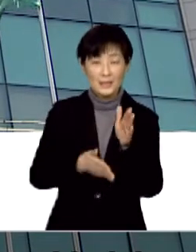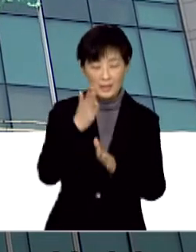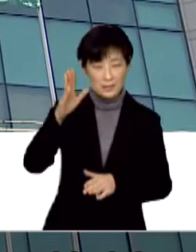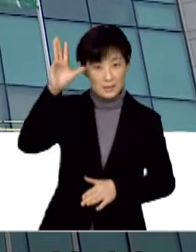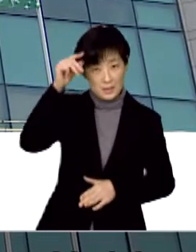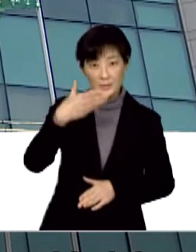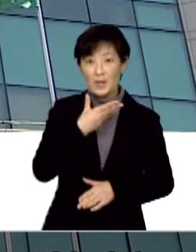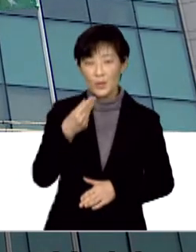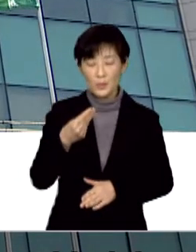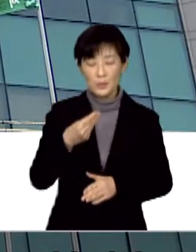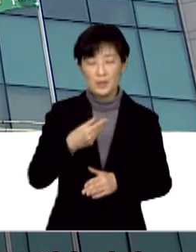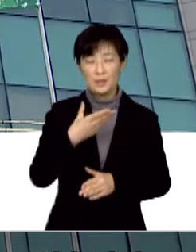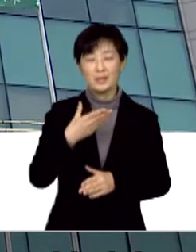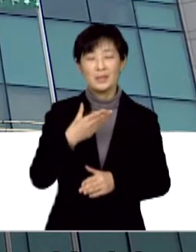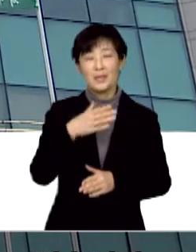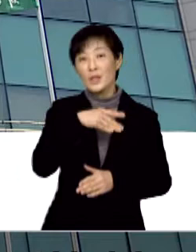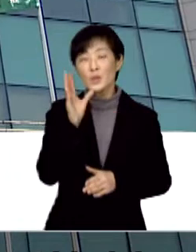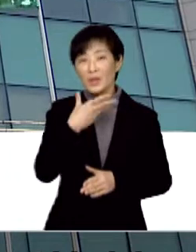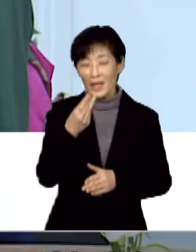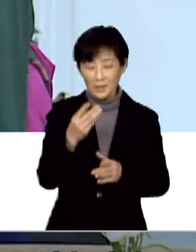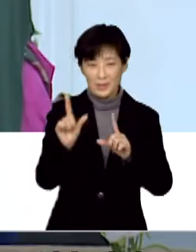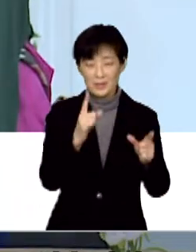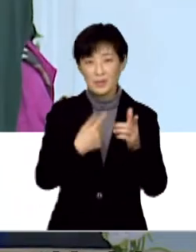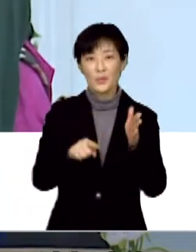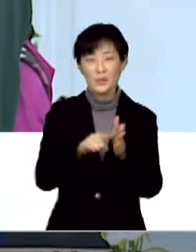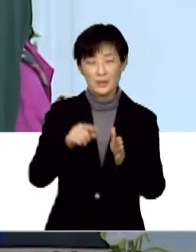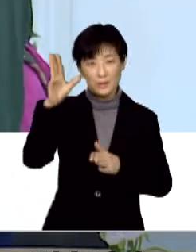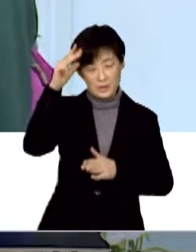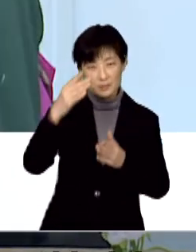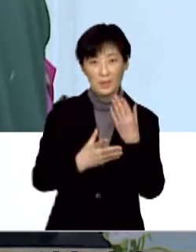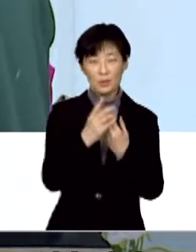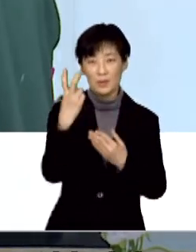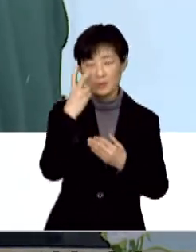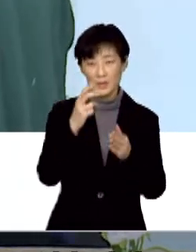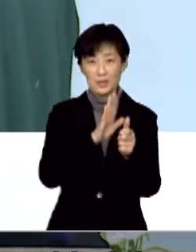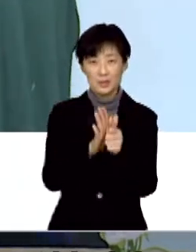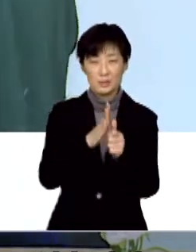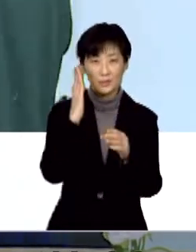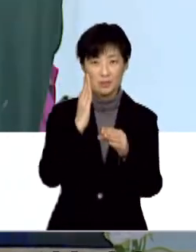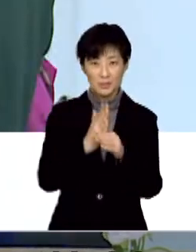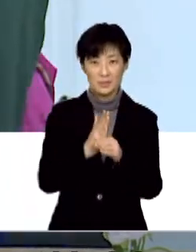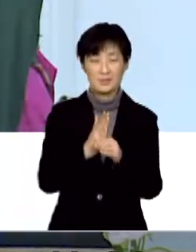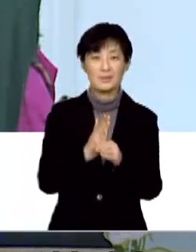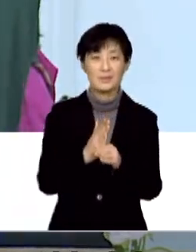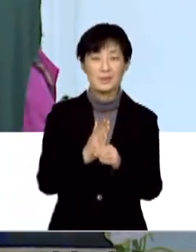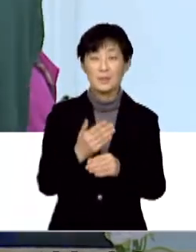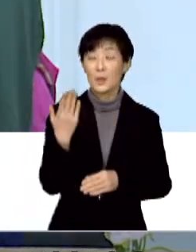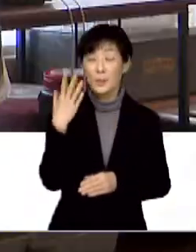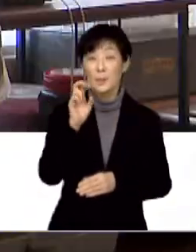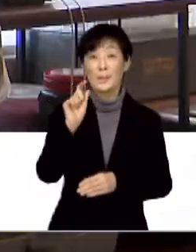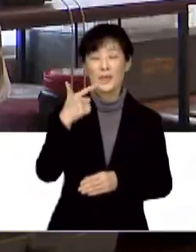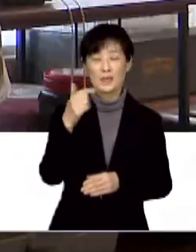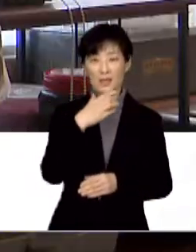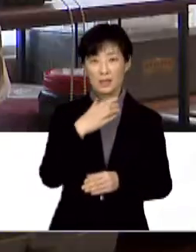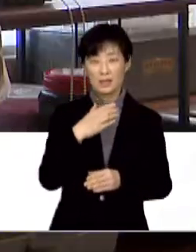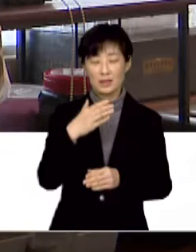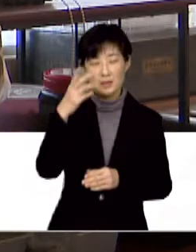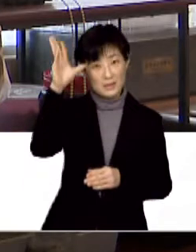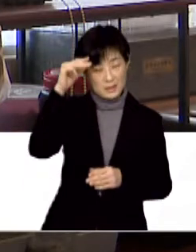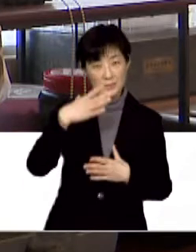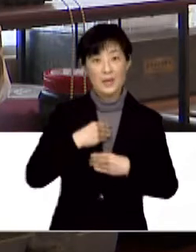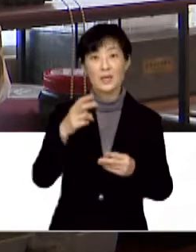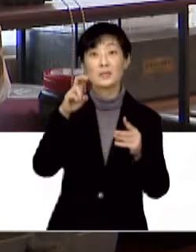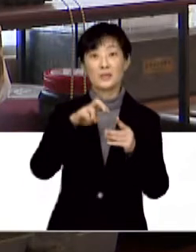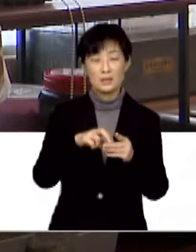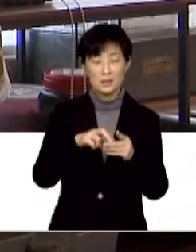우리시에서는 치매노인 들의 행복한 노년 생활을 위한 치매의 통합 관리 서비스를 제공하고 있습니다 최근에는